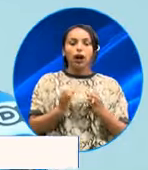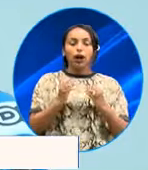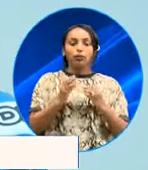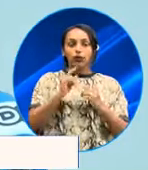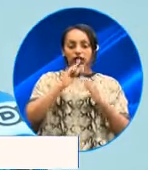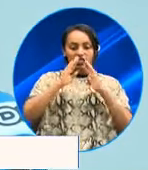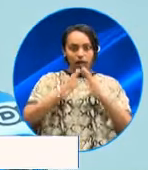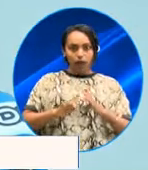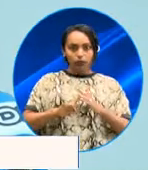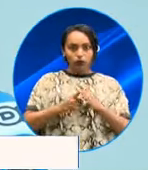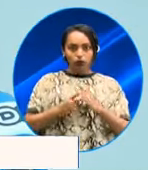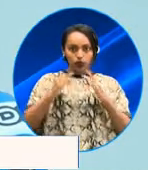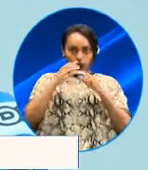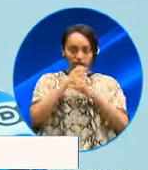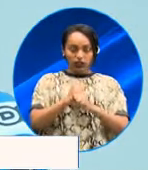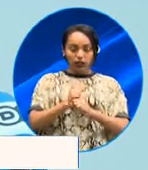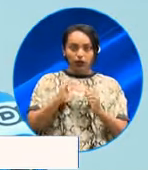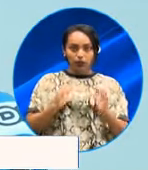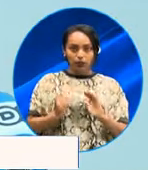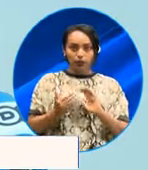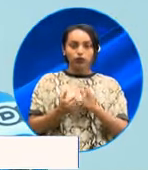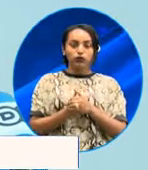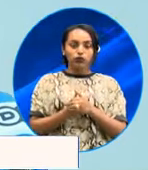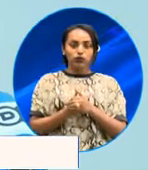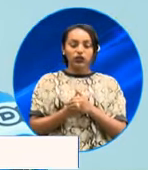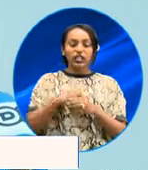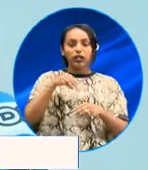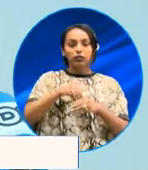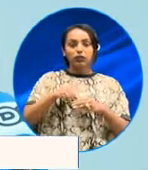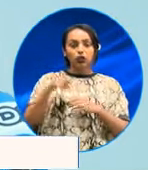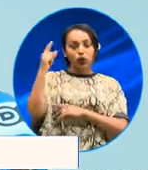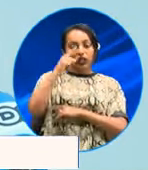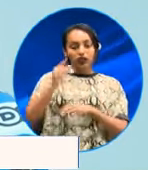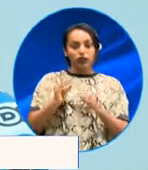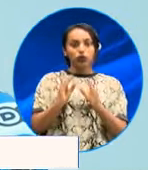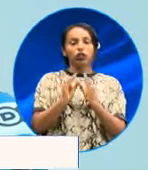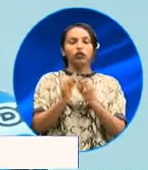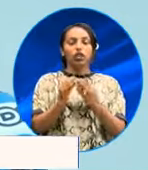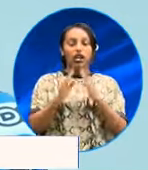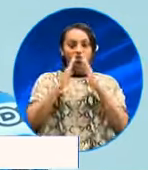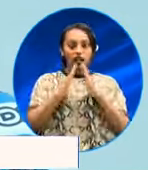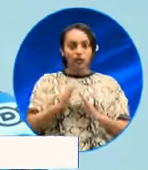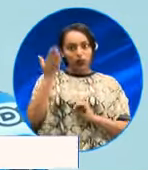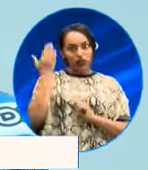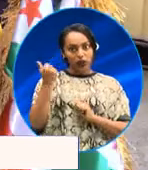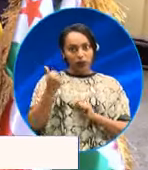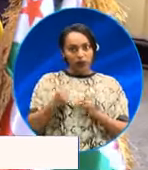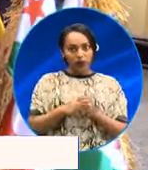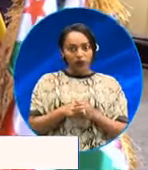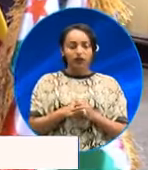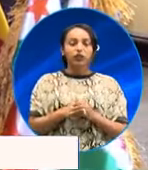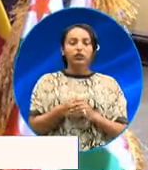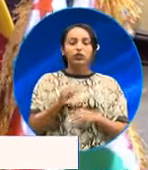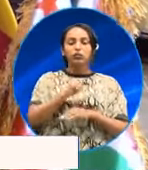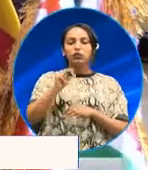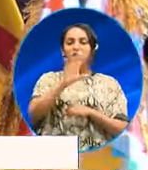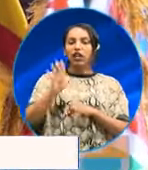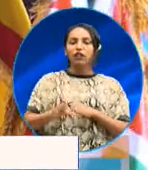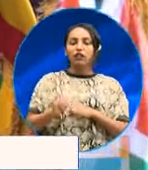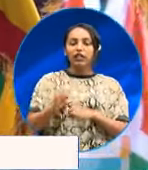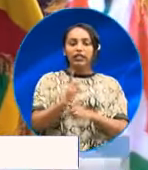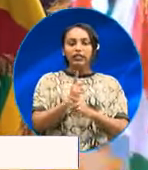በአብዛኛው በሰላም ተጀምሮ የተጠናቀቀ በመሆኑ የመርጫው እለት ሂደት ሰላማዊ ነበር። የምስራቅ